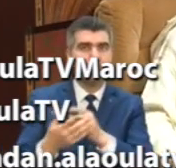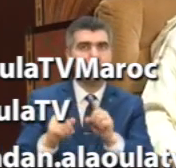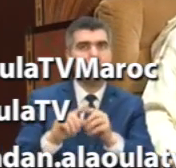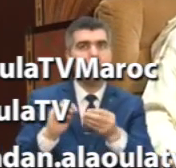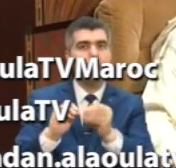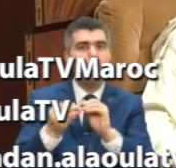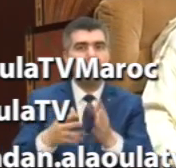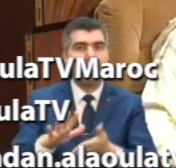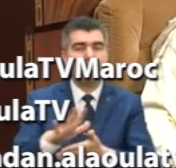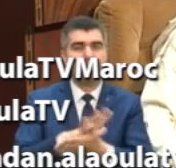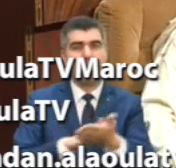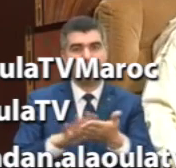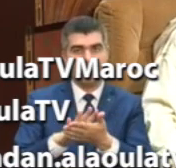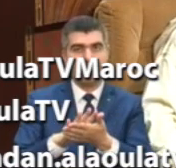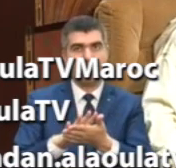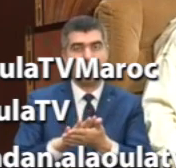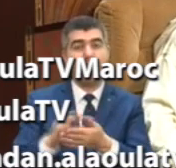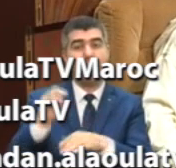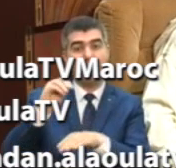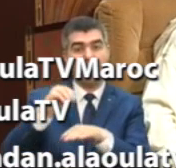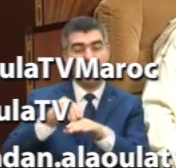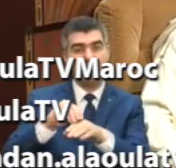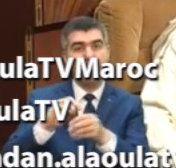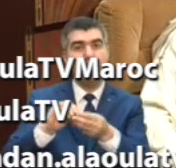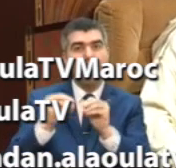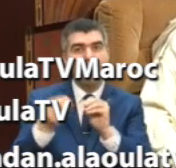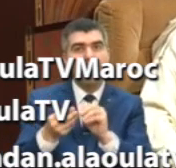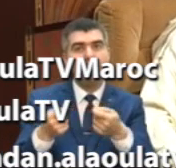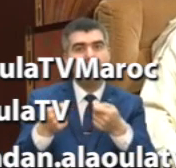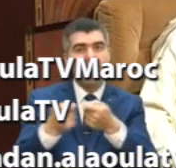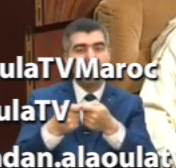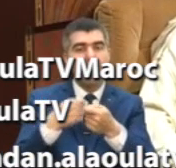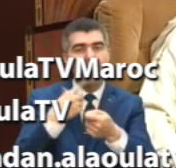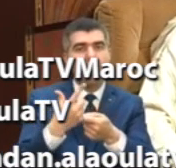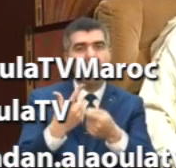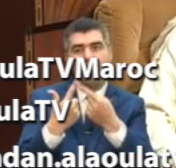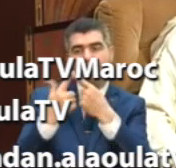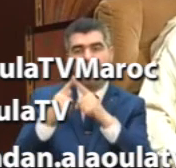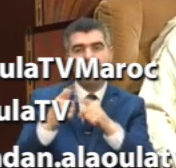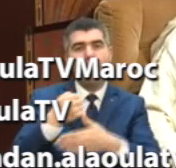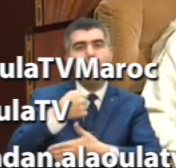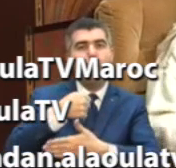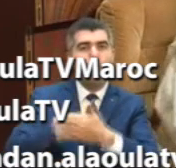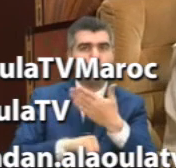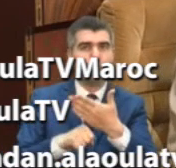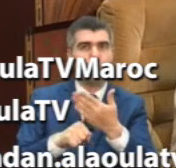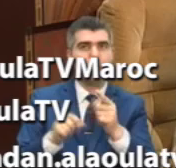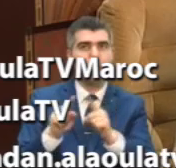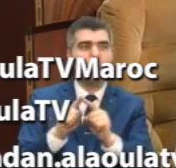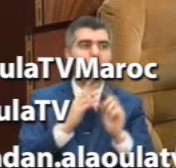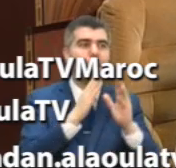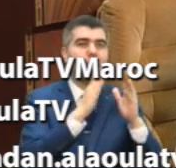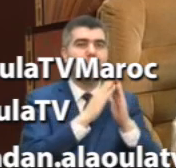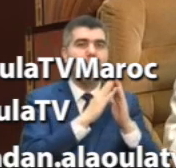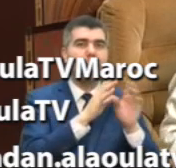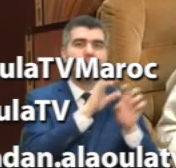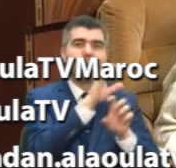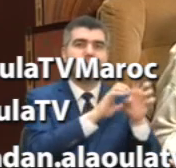مشاكل ديال القدره الشرائيه، كنزيدوهم مشاكل من هذا النوع، كبروا وتعروا ولدوا ولادهم ومازال عايشين في البركه. حشومه هذا